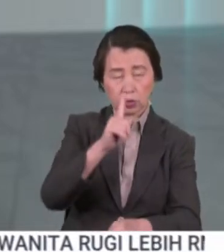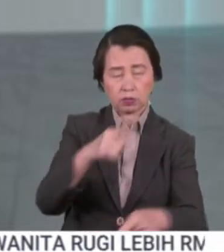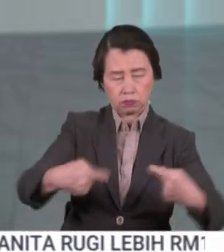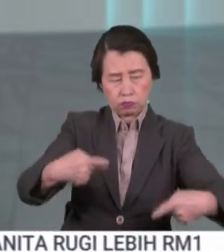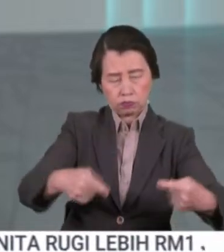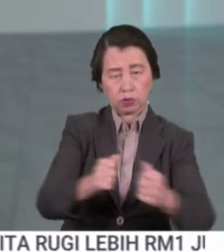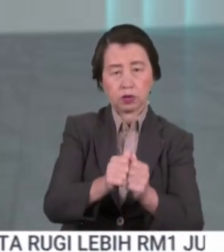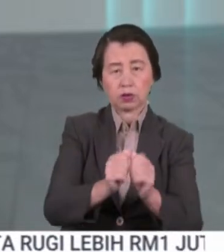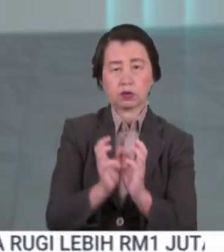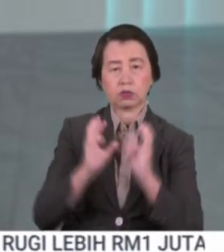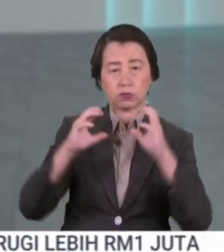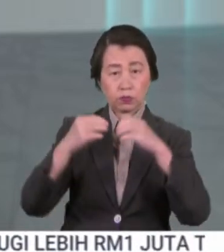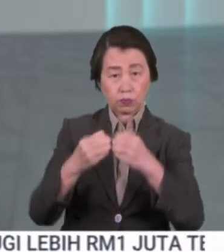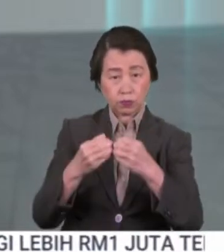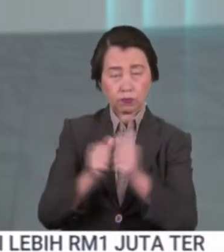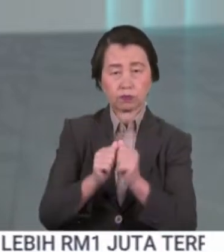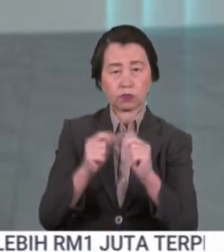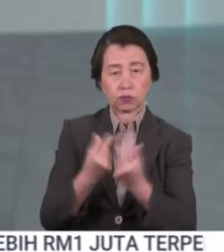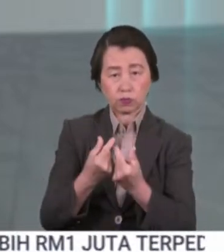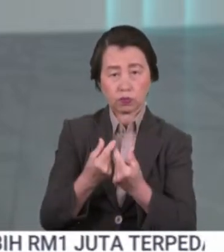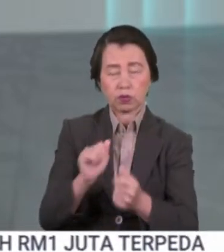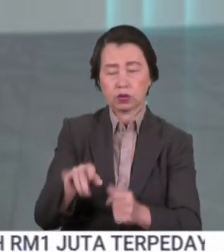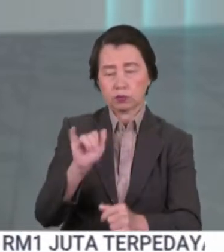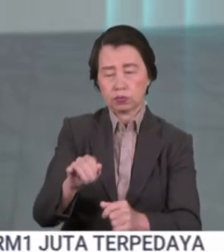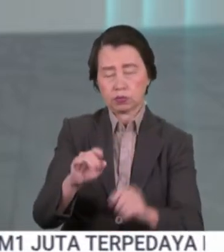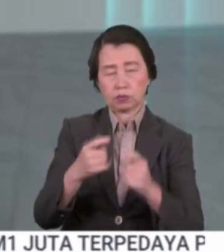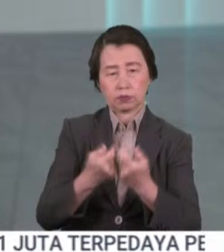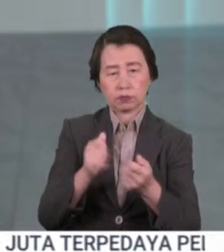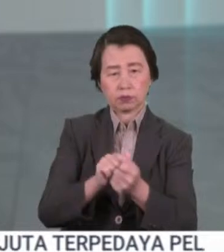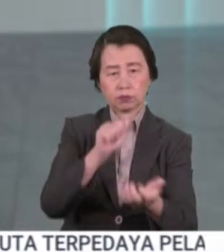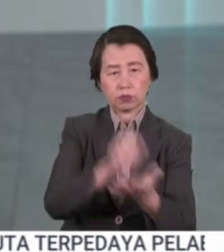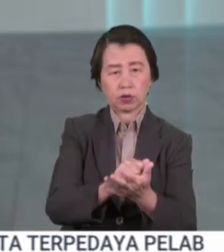pada saingan mereka kumpulan jelas mati